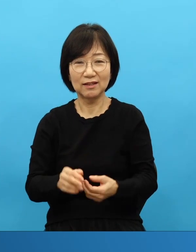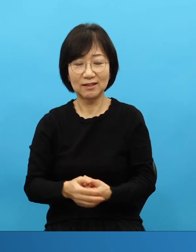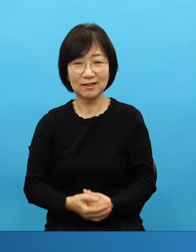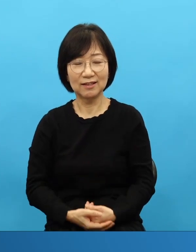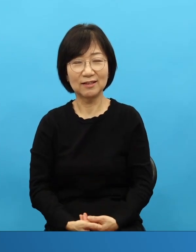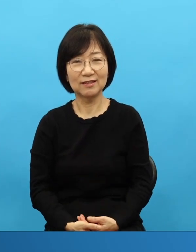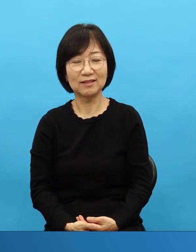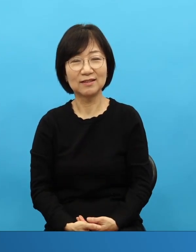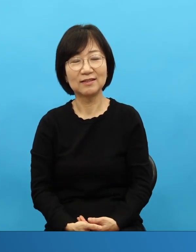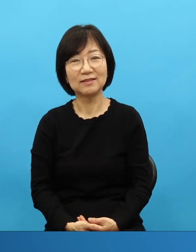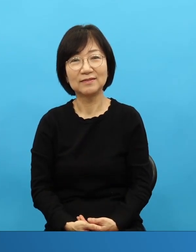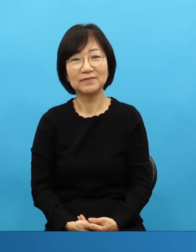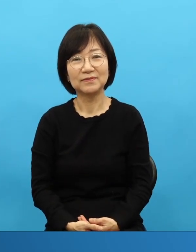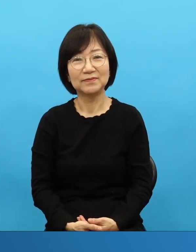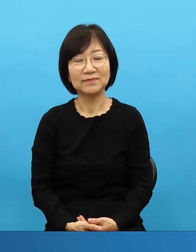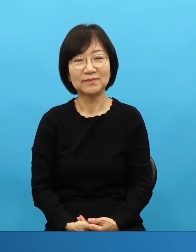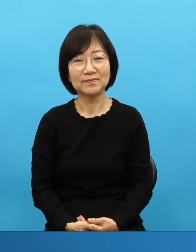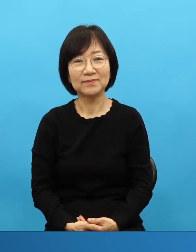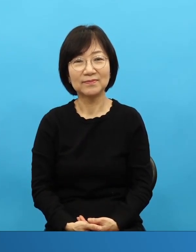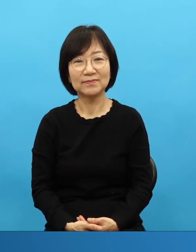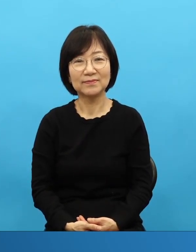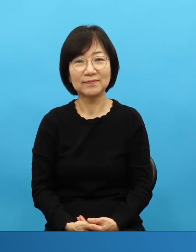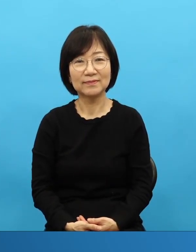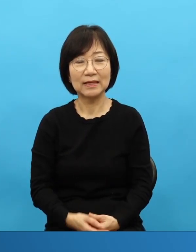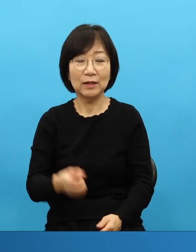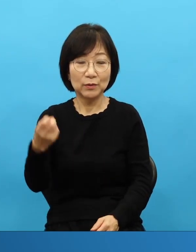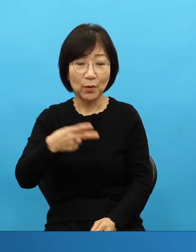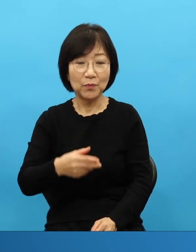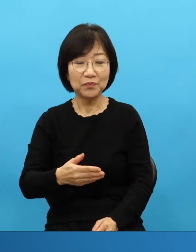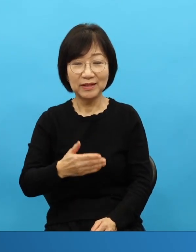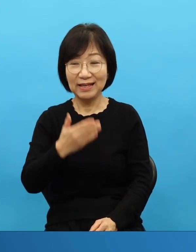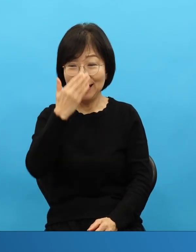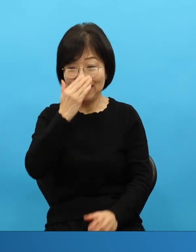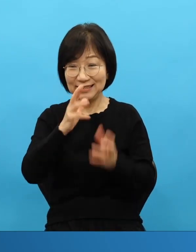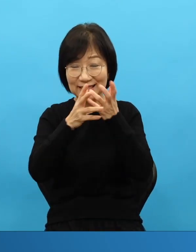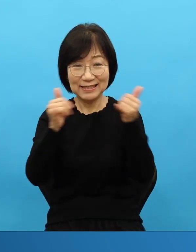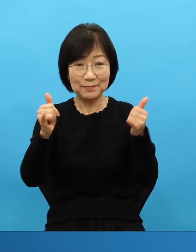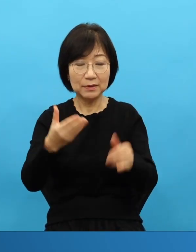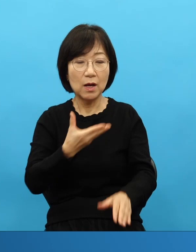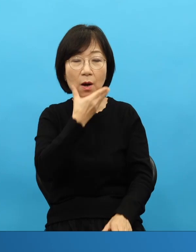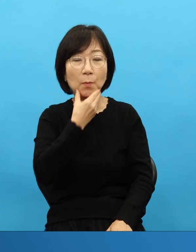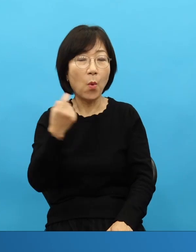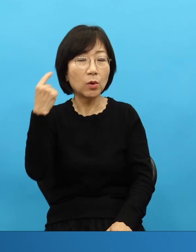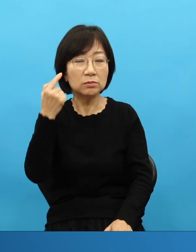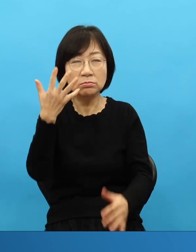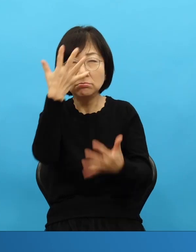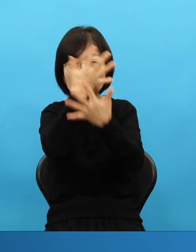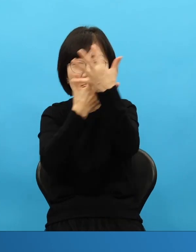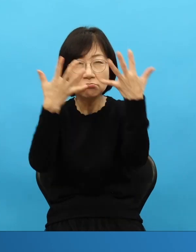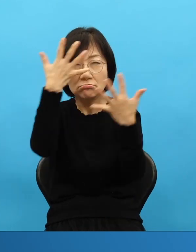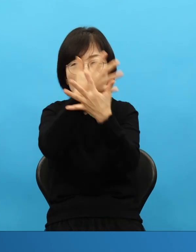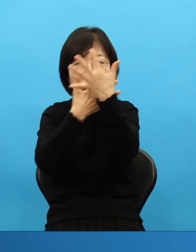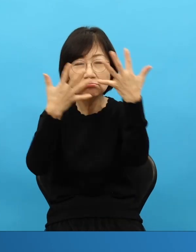이스라엘이 지금 복음도 각인이 안 돼 있어요. And the Israelites, they did not even have the gospel imprint.